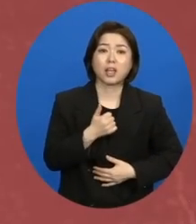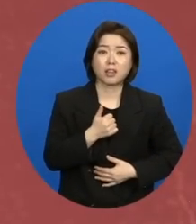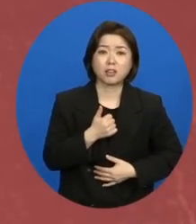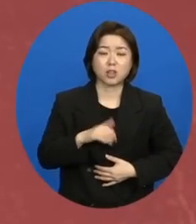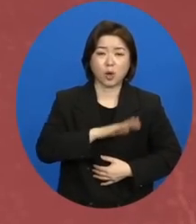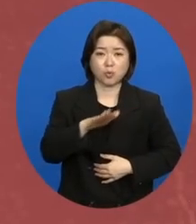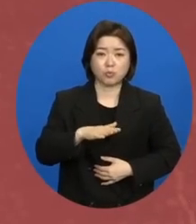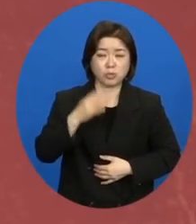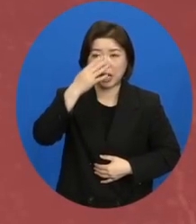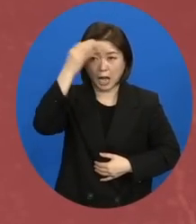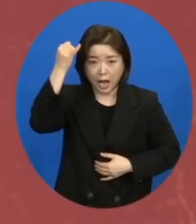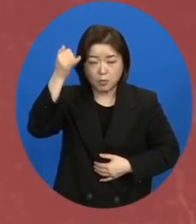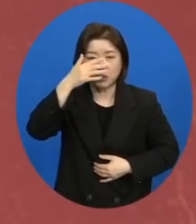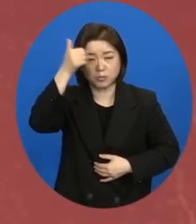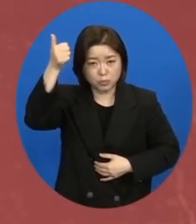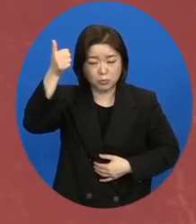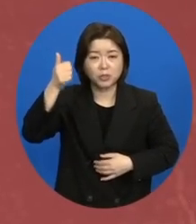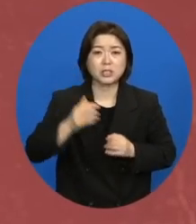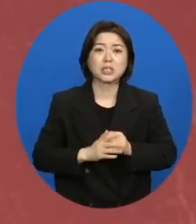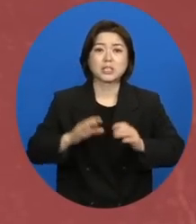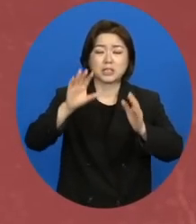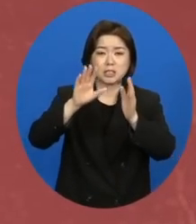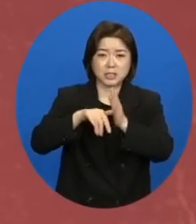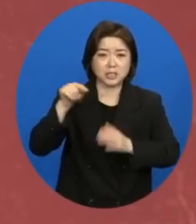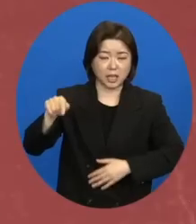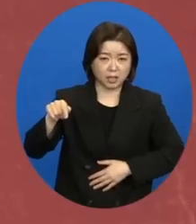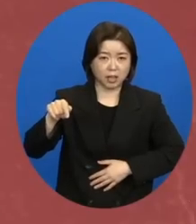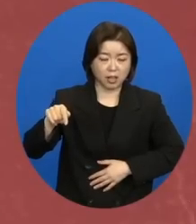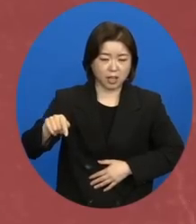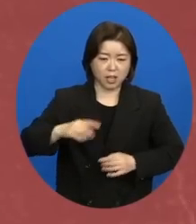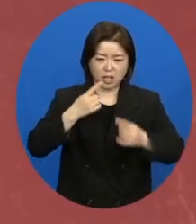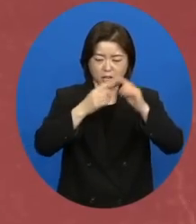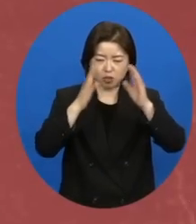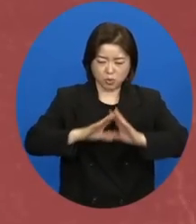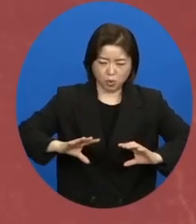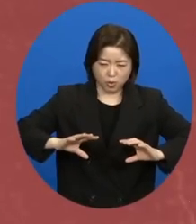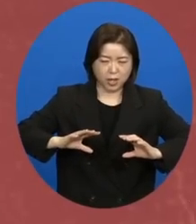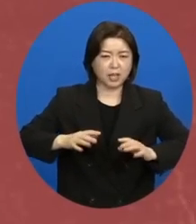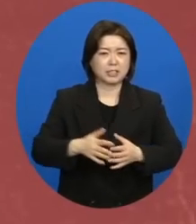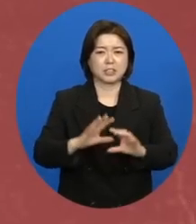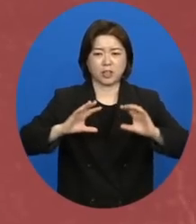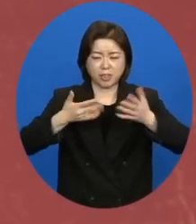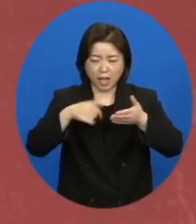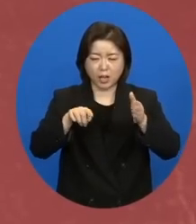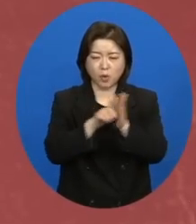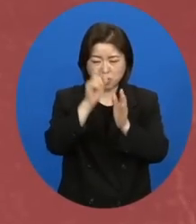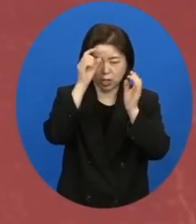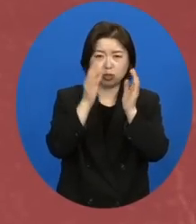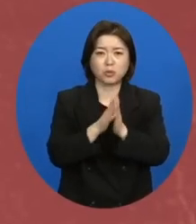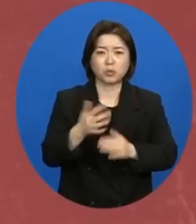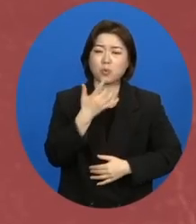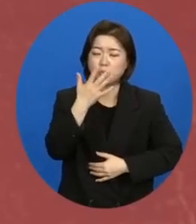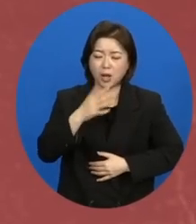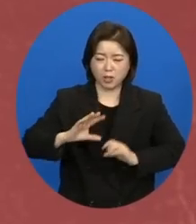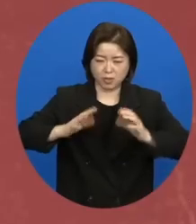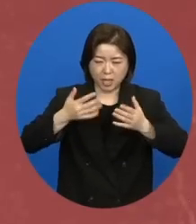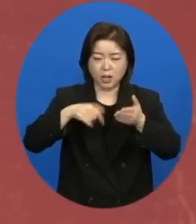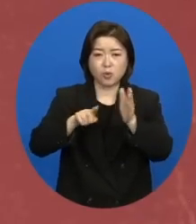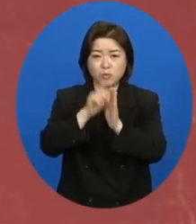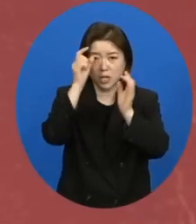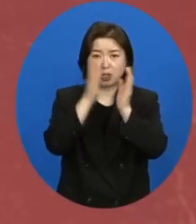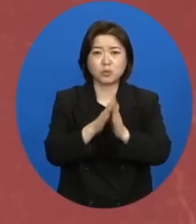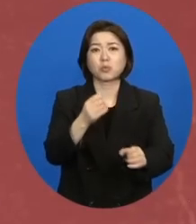어머니 할머니 세대가 교회 구국기도를 만들어놓고 화요 구국기도를 만들어놓고 기도했던 민족이에요. 왜? 전쟁이